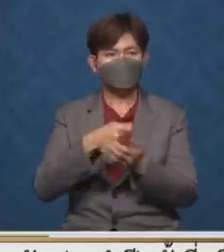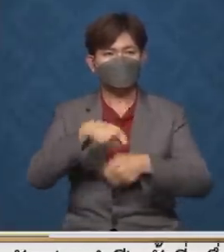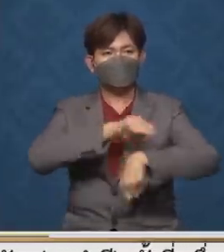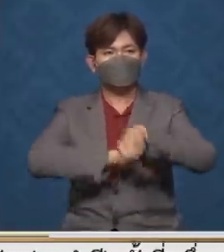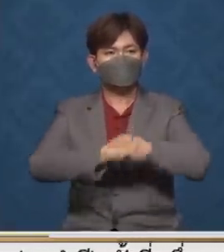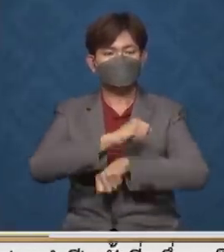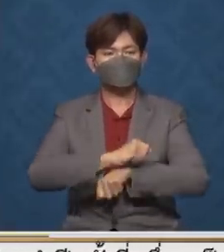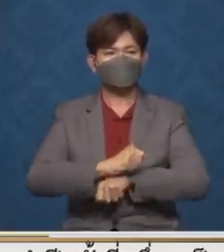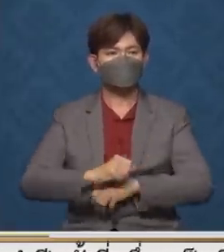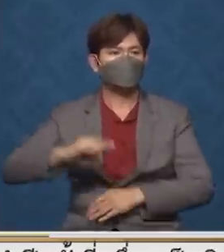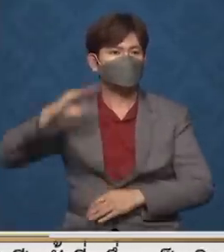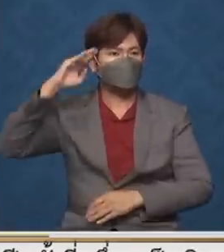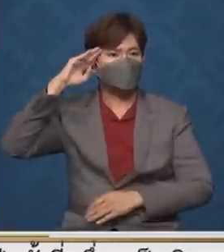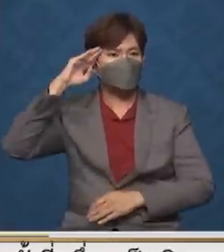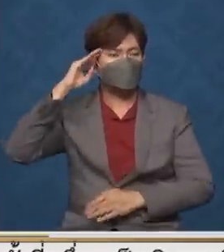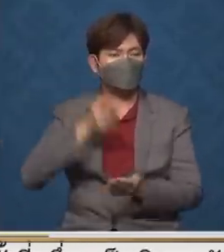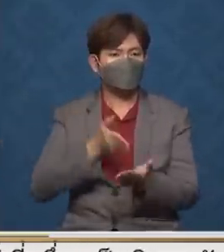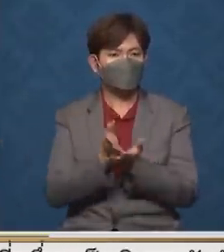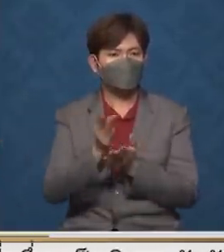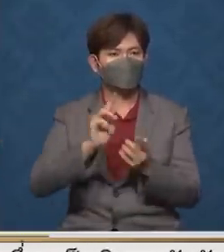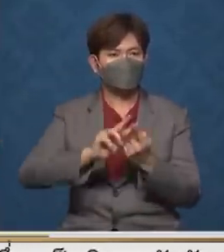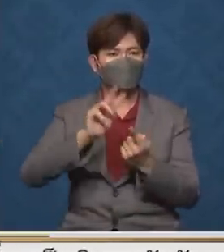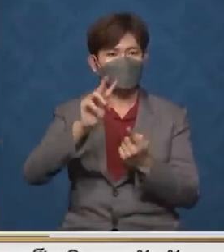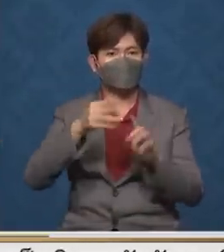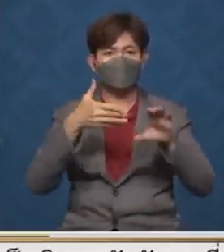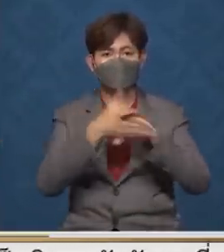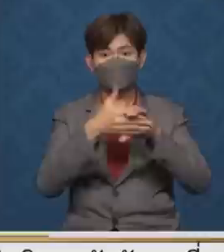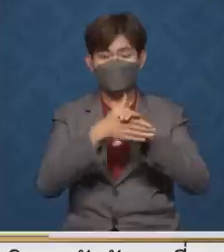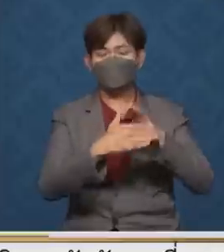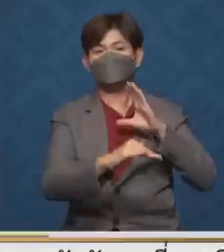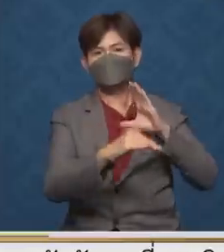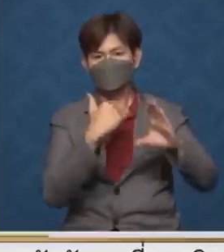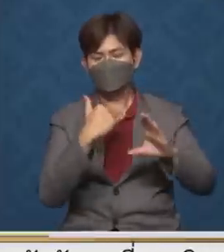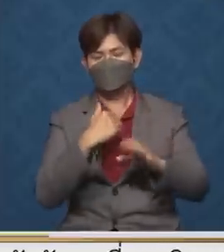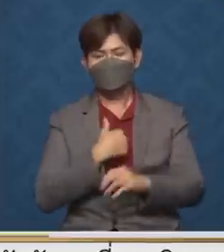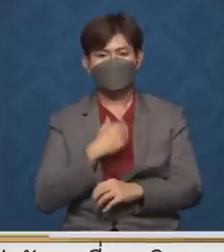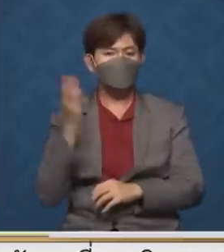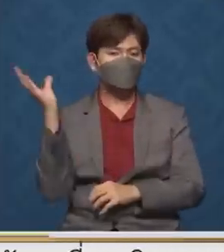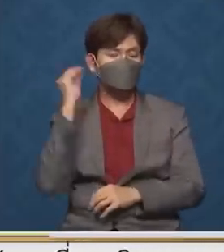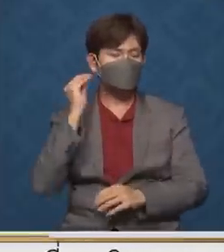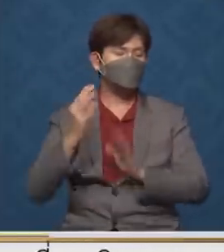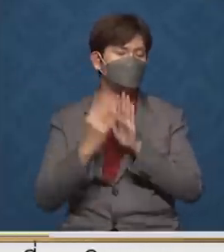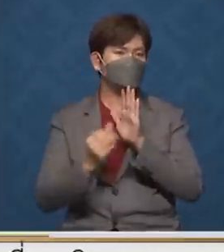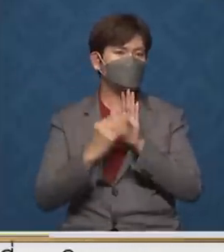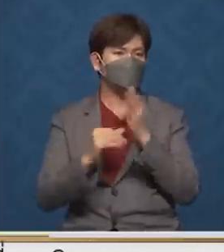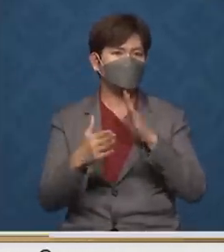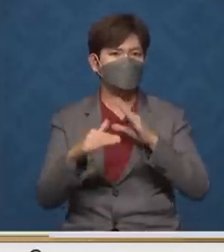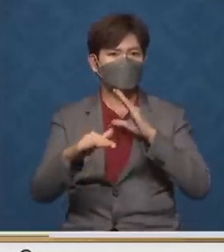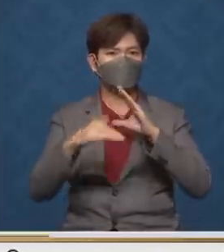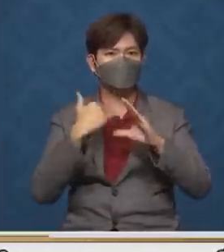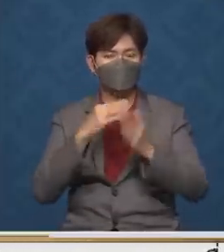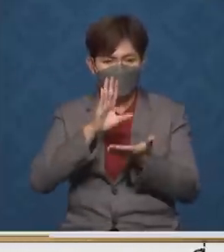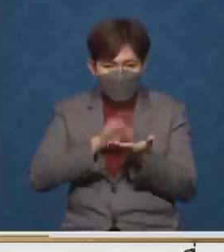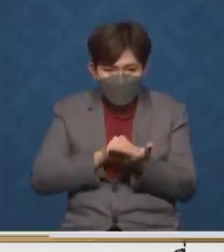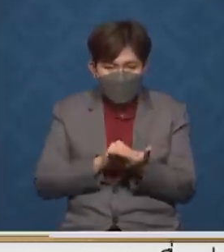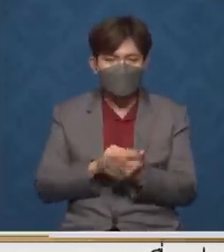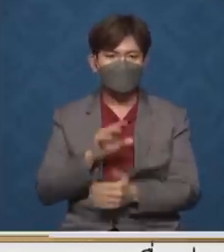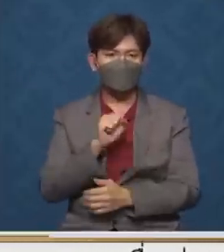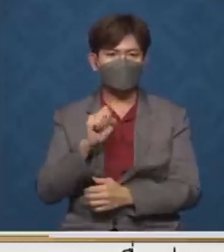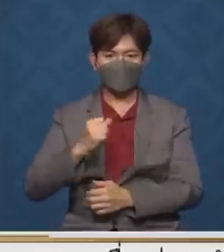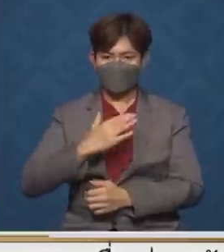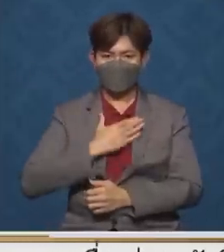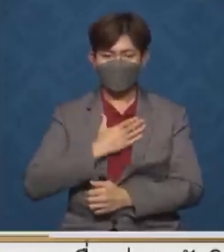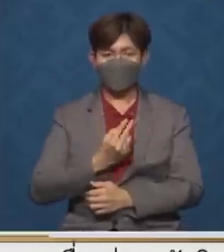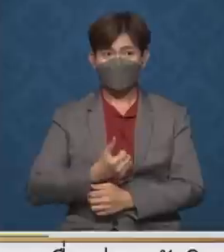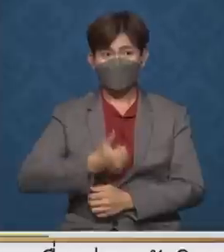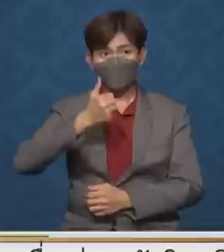2นี่เขาส่งมาให้ผมทงสไัเลยวันนั้นนศไปฟังอบรมแล้วก็ขอสไัเก็มาให้สอสนะตชeriๆด้วยเปิดไปด